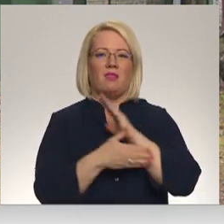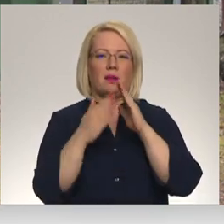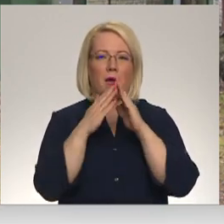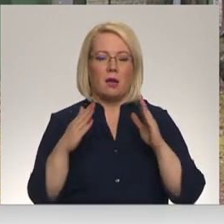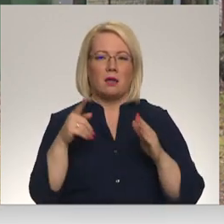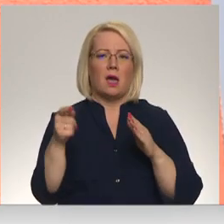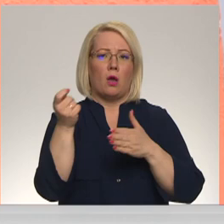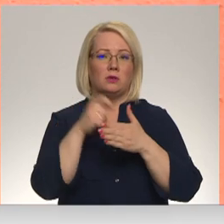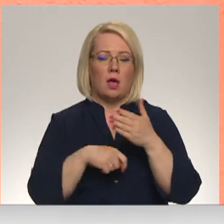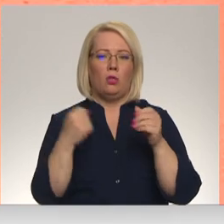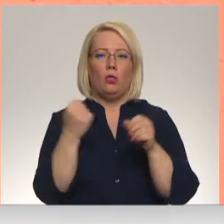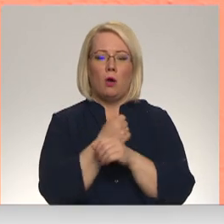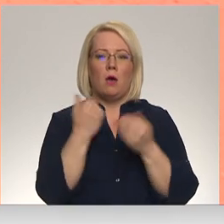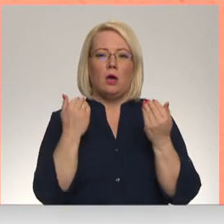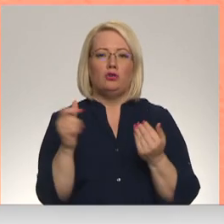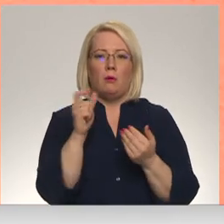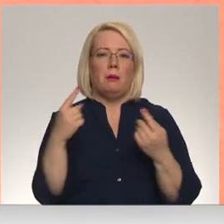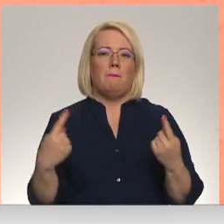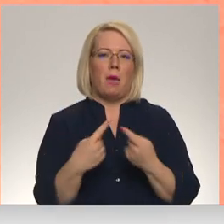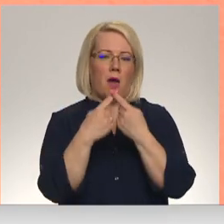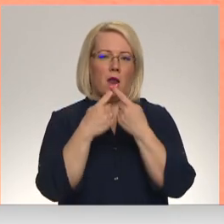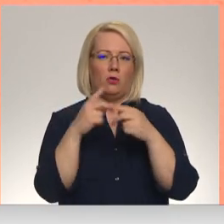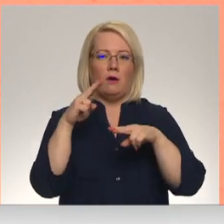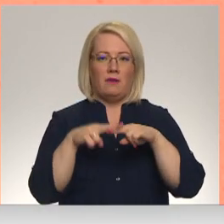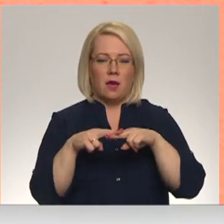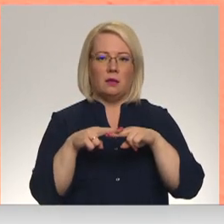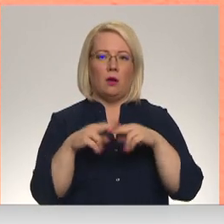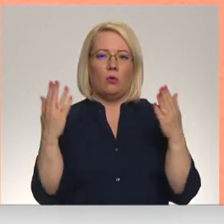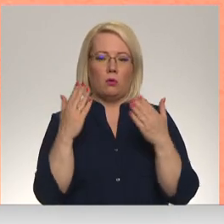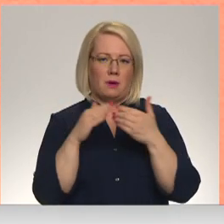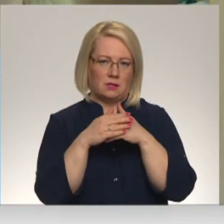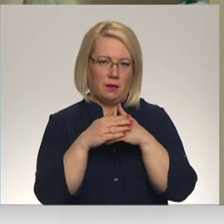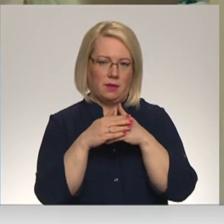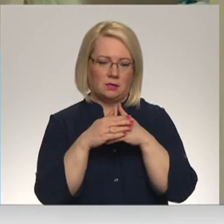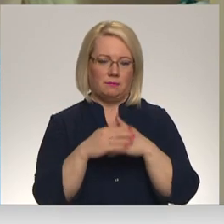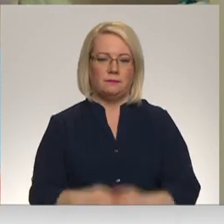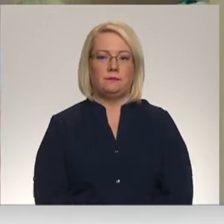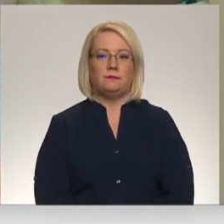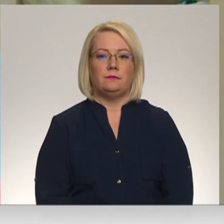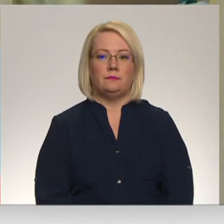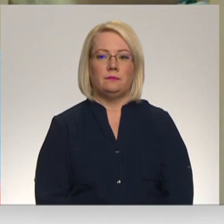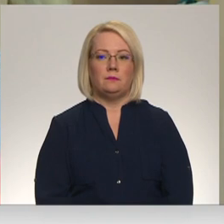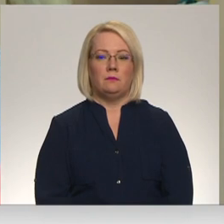kā slēgta, tomēr tā šobrīd esot vispiemērotākā vieta, kur patverties.